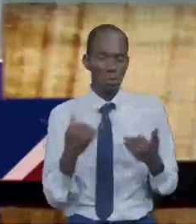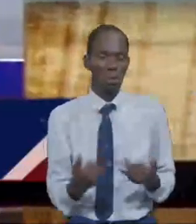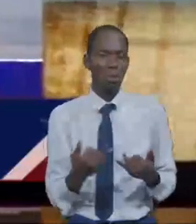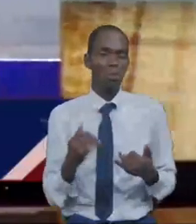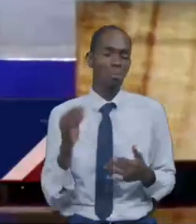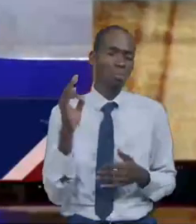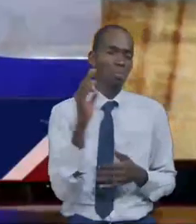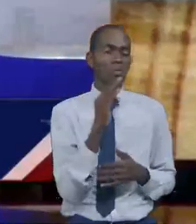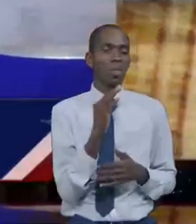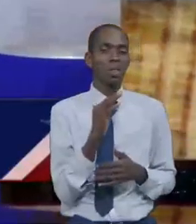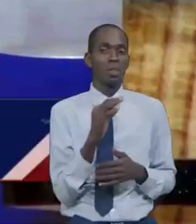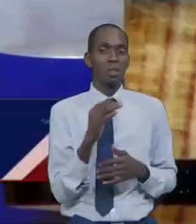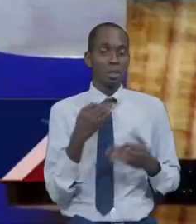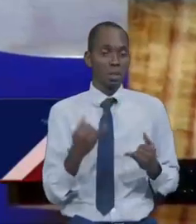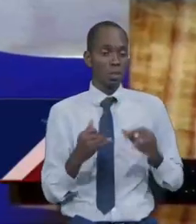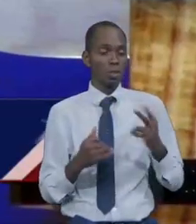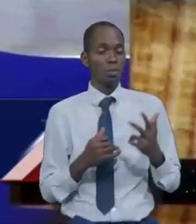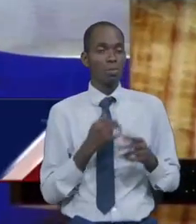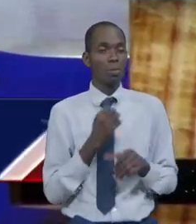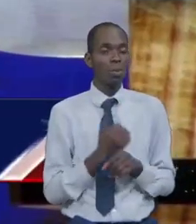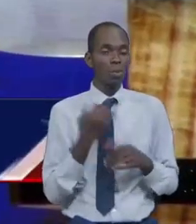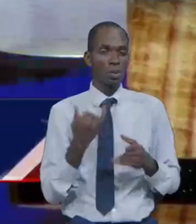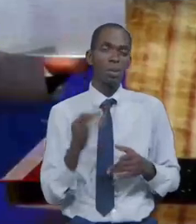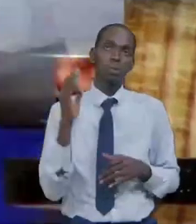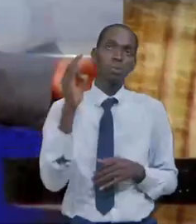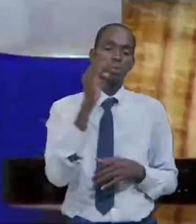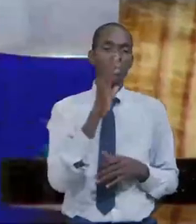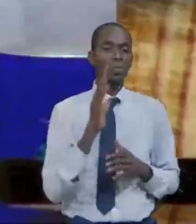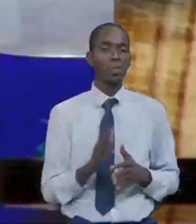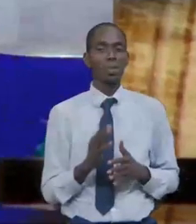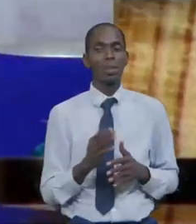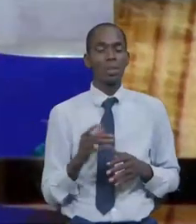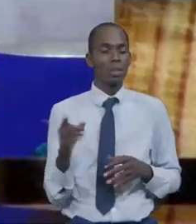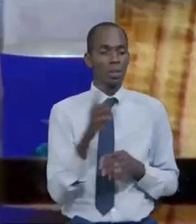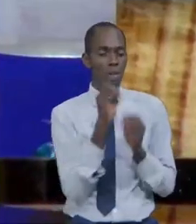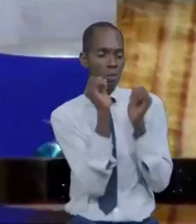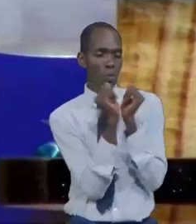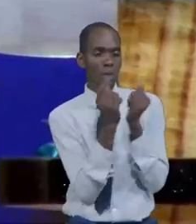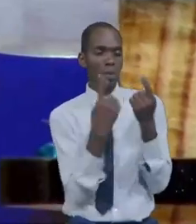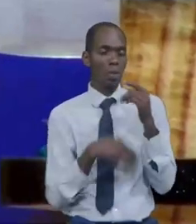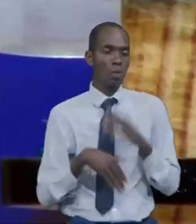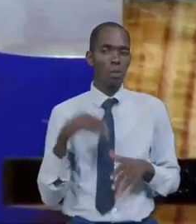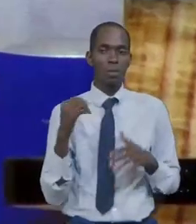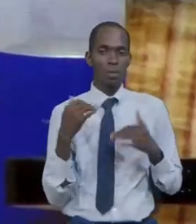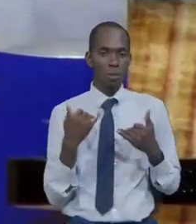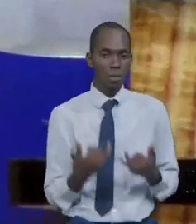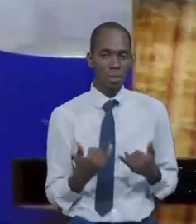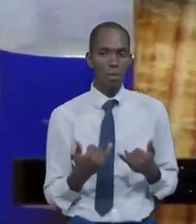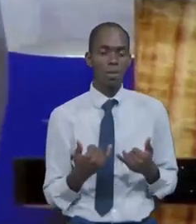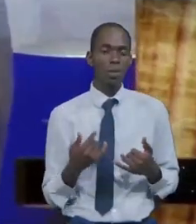première année, annonce maintenant. Ils l'ont emprisonné, il est sorti de la prison, annonce